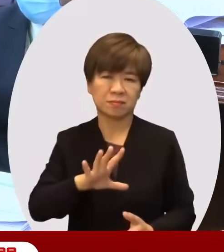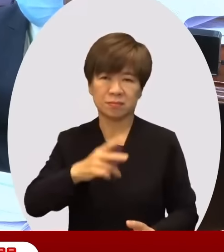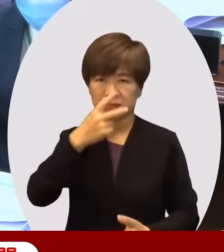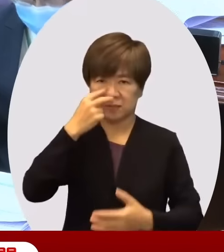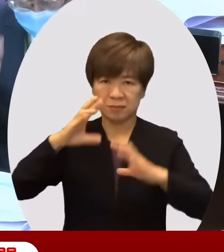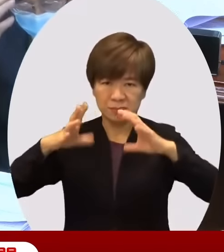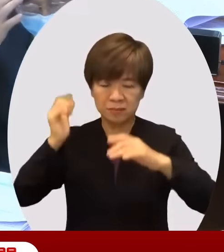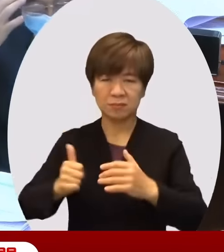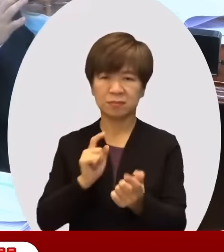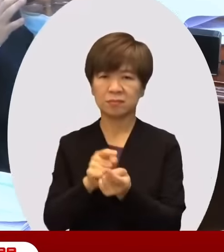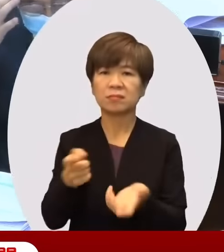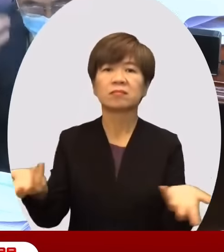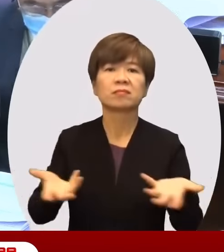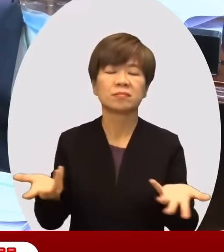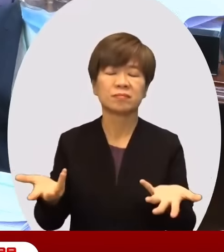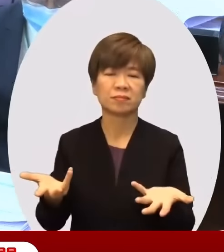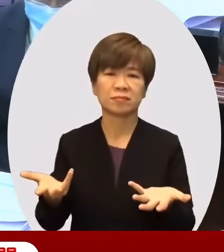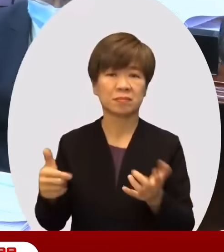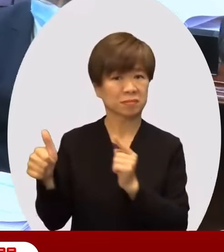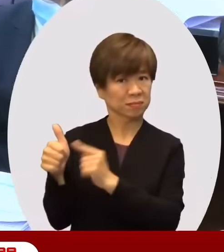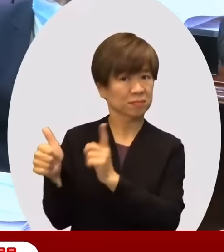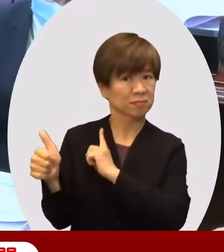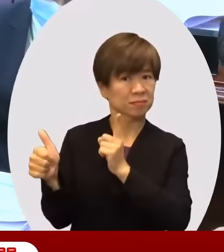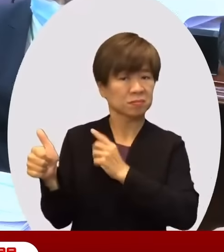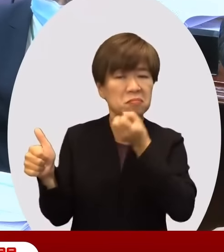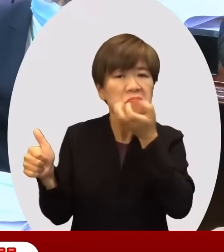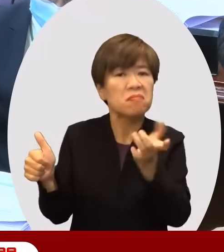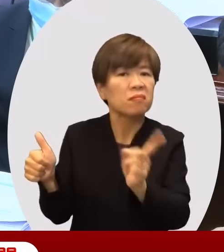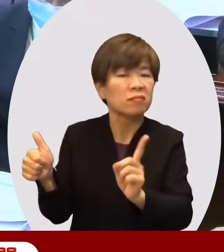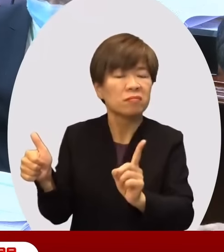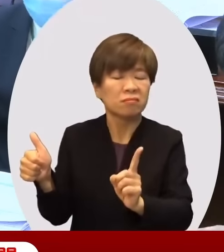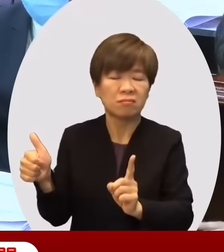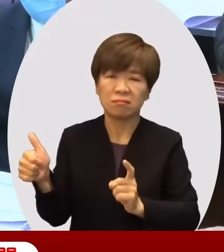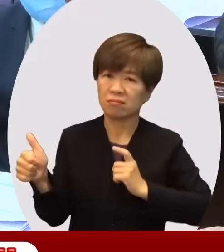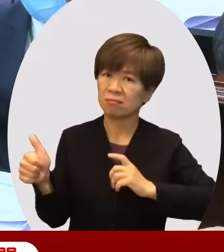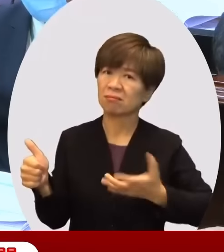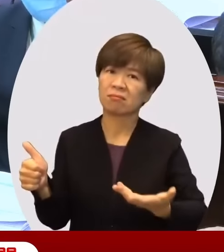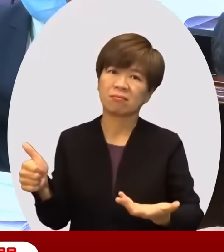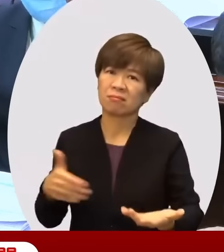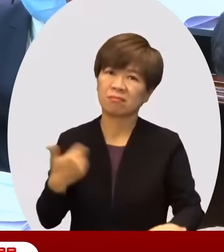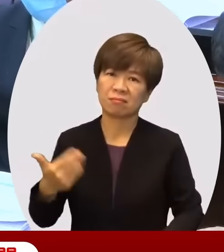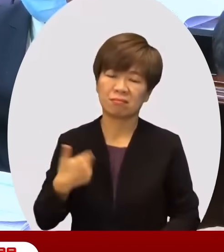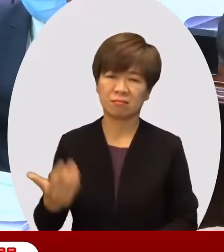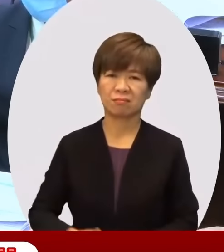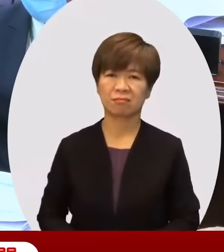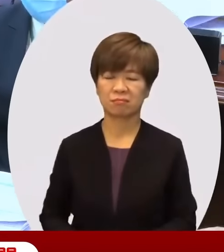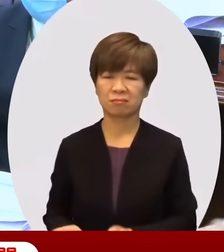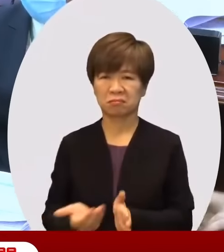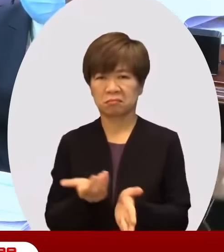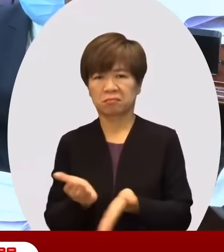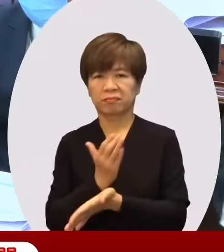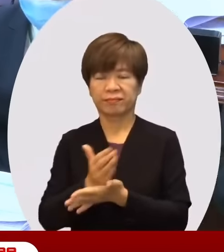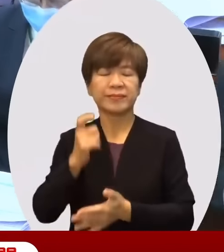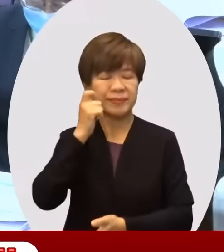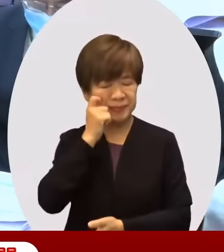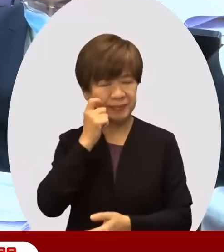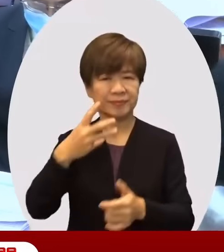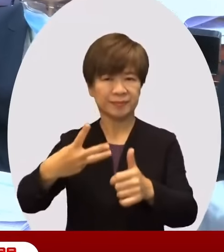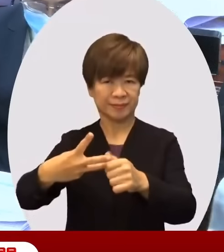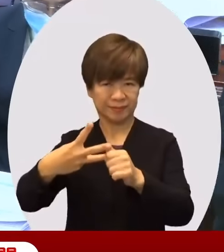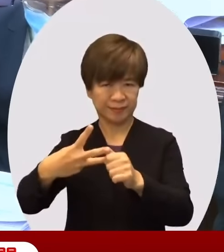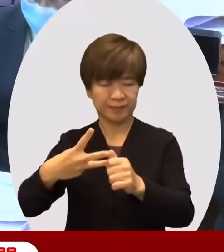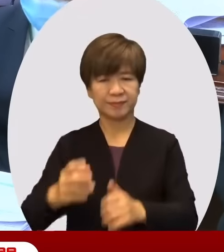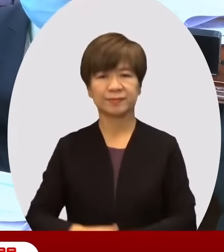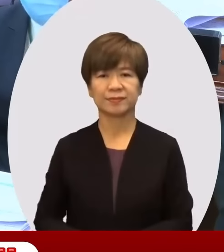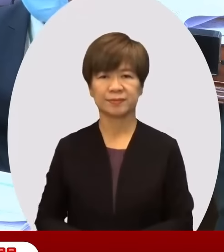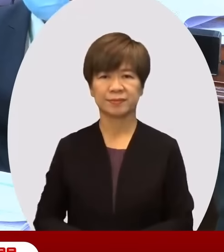总统针对这件事情讲过任何话，所以我也没有办法预判。那第三个，我就必须要